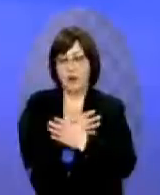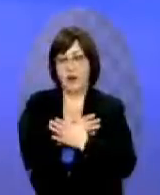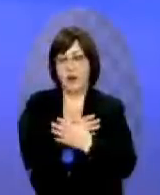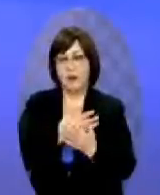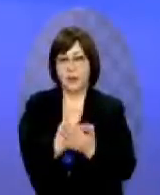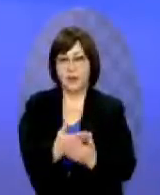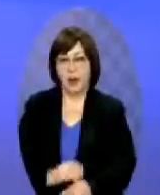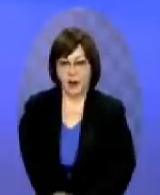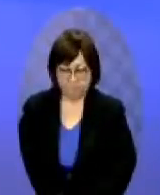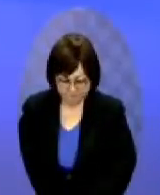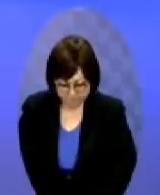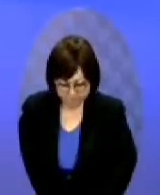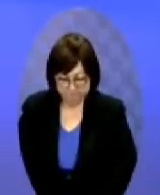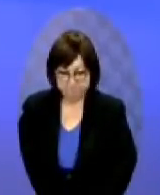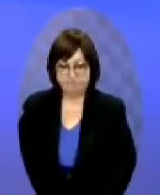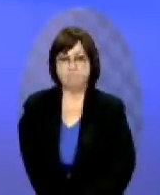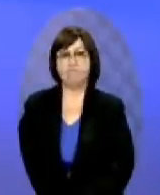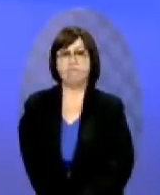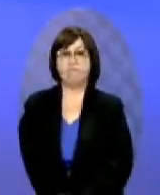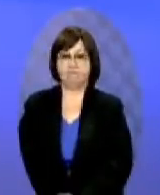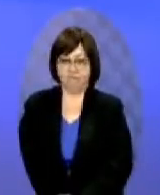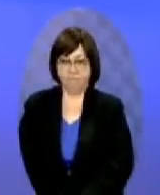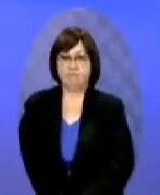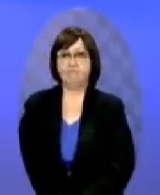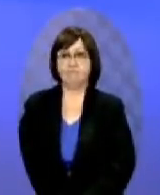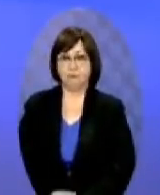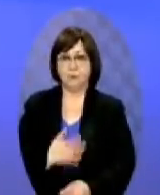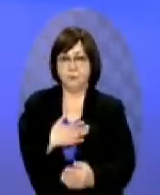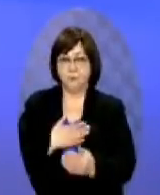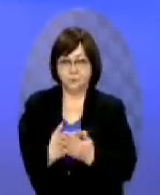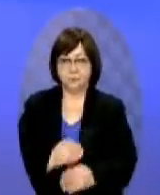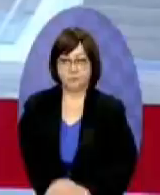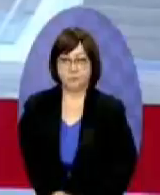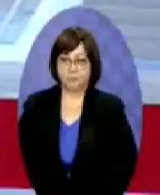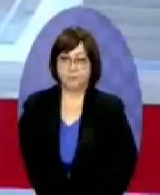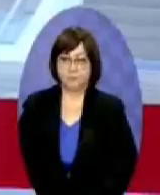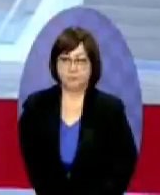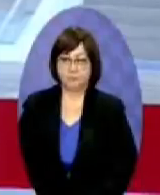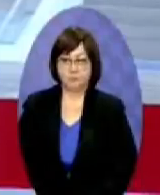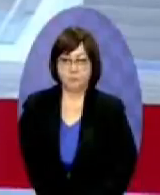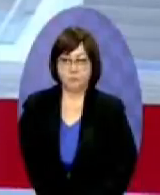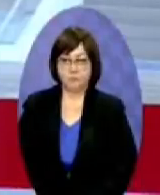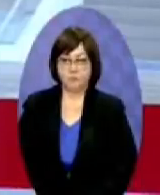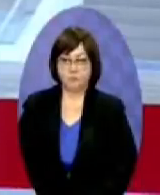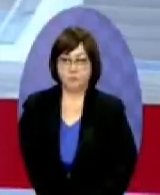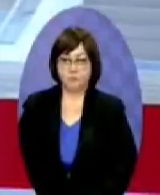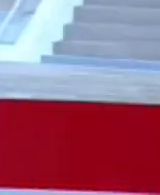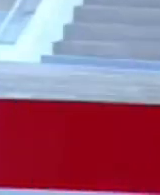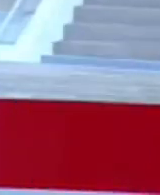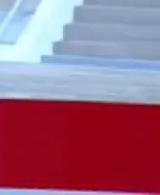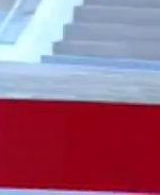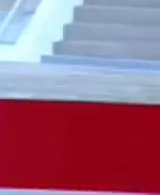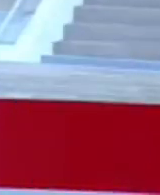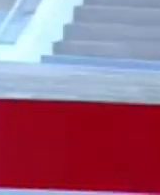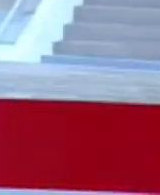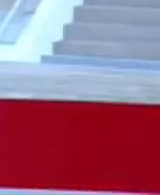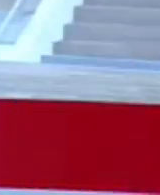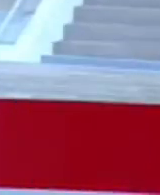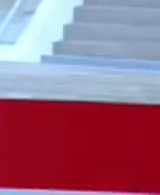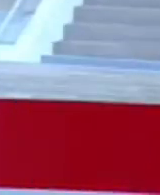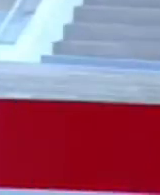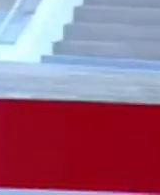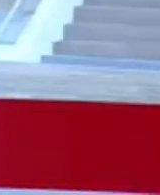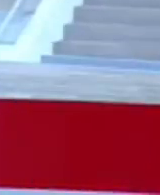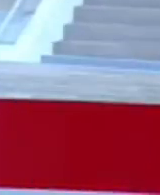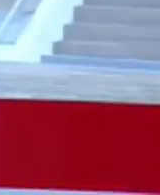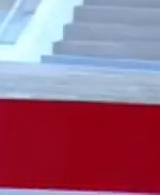мэдээлүүдээс танилцууллаа. Үзэгчид гадаад мэдээллээс тодорхой мэдээлэл авсан гэдэгт итгэлтэй байна. Одоо та бүхэн үргэлжлүүлэн спортын ертөнцийн сонирхол судлал мэдээлэлээс хүлээ авна